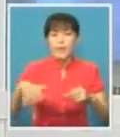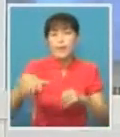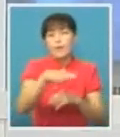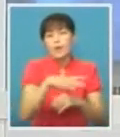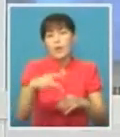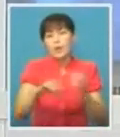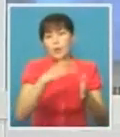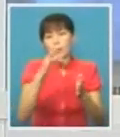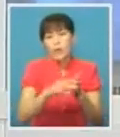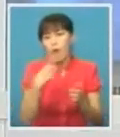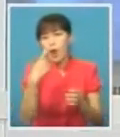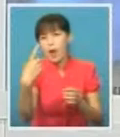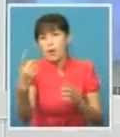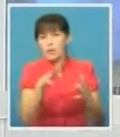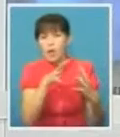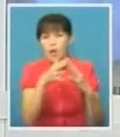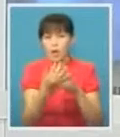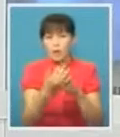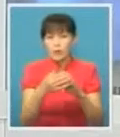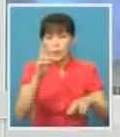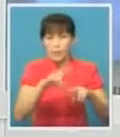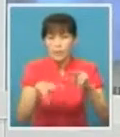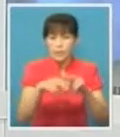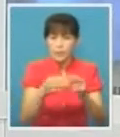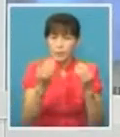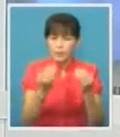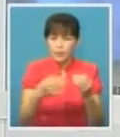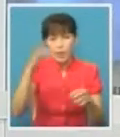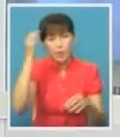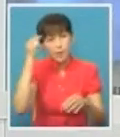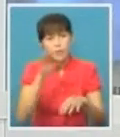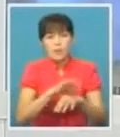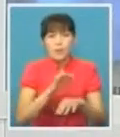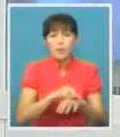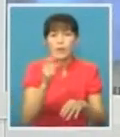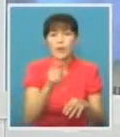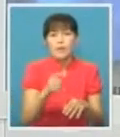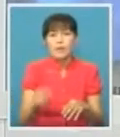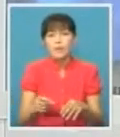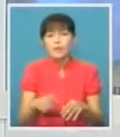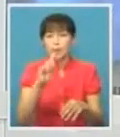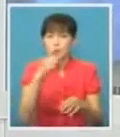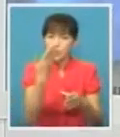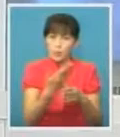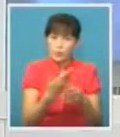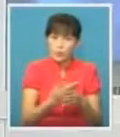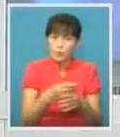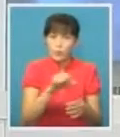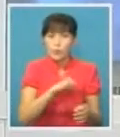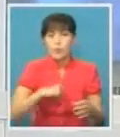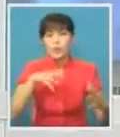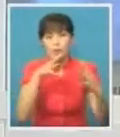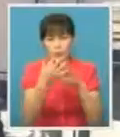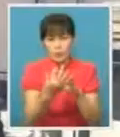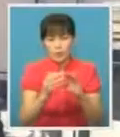аудан орталығынан қашықтықта орналасқан ауылдарда салынды. Енді бас ауырып балтыры сыздаған азаматтар алғашқы көмекті өз ауылдарында алатын